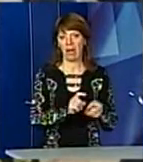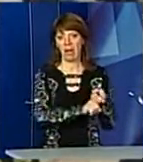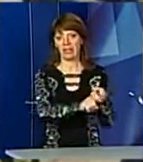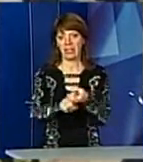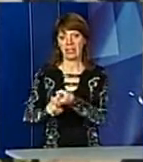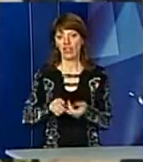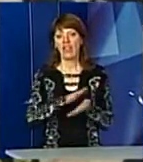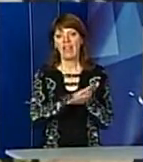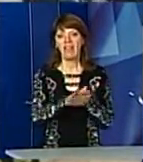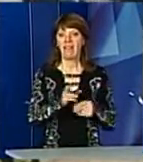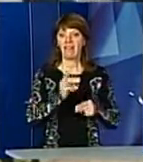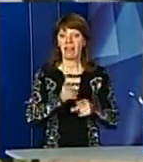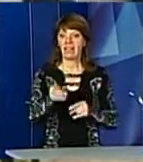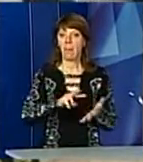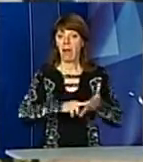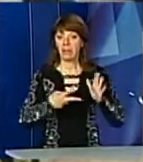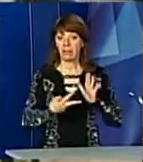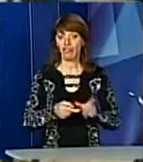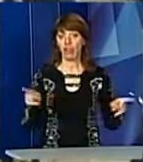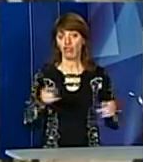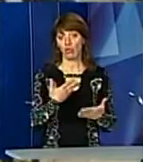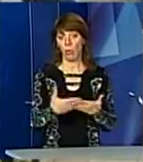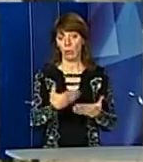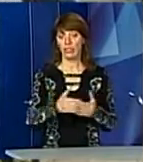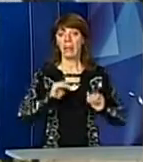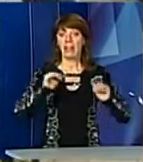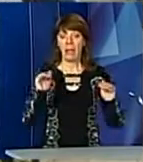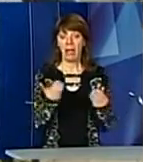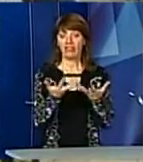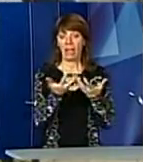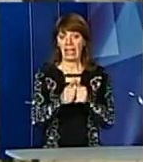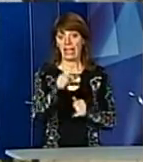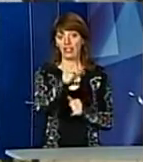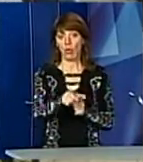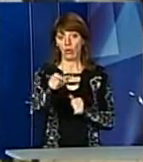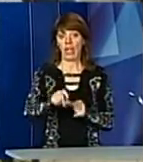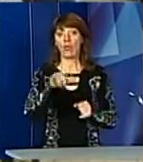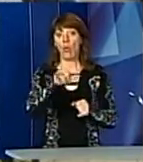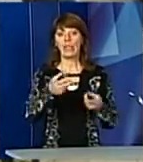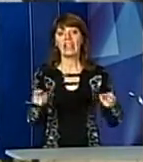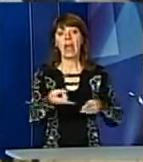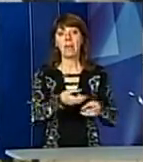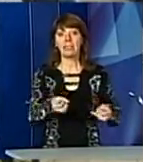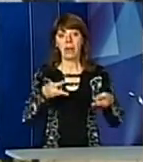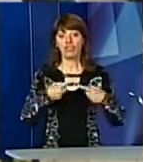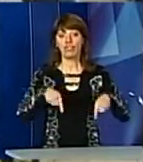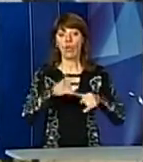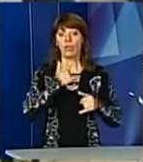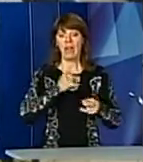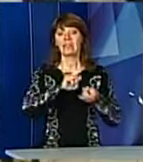радіаційної гігієни, які передбачають, що, допустимо, найменша кількість людей у небезпечній зоні, а в нас